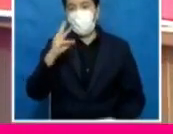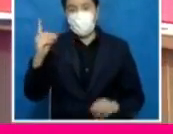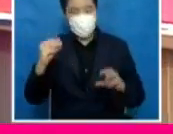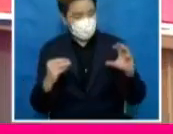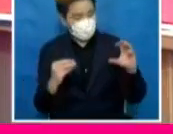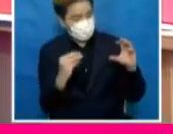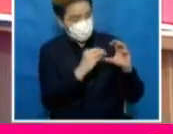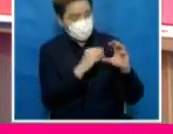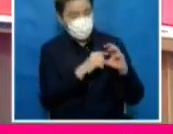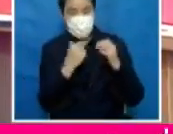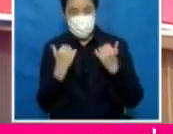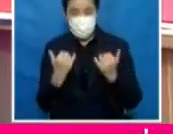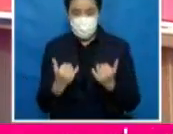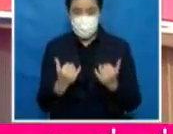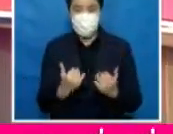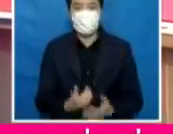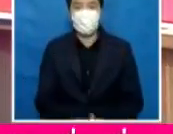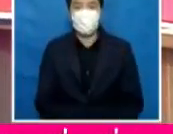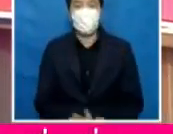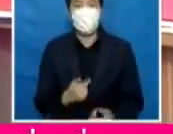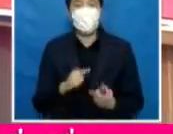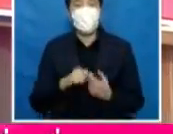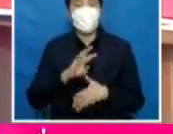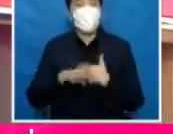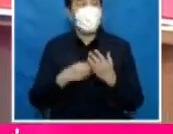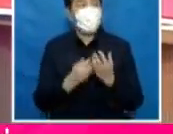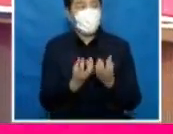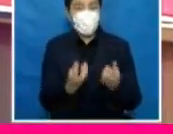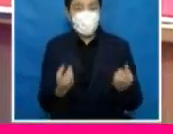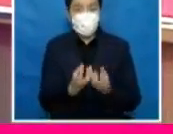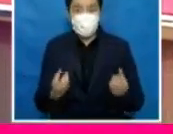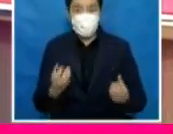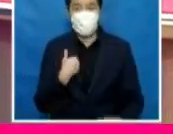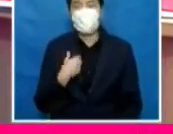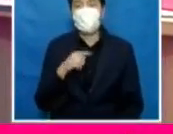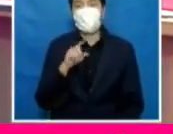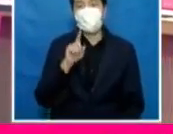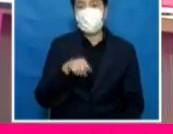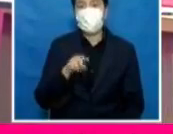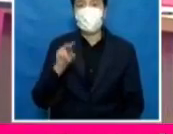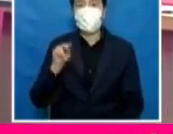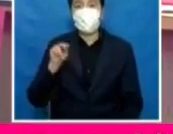ากตู้เสียงงวดและหมวดอักษรซึ่งมีจำนวนทั้งสิ้น 1,033 ลูก